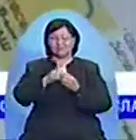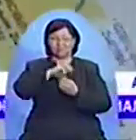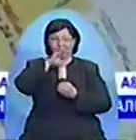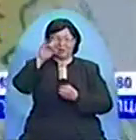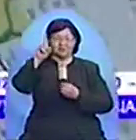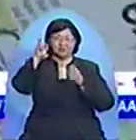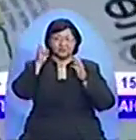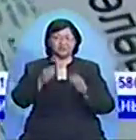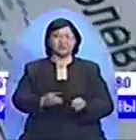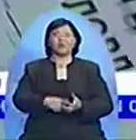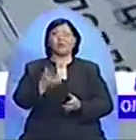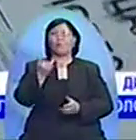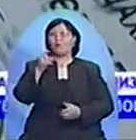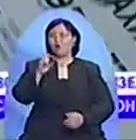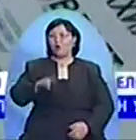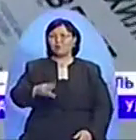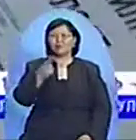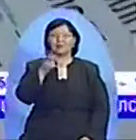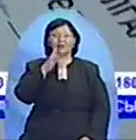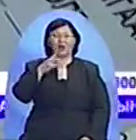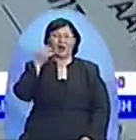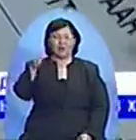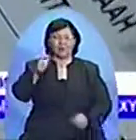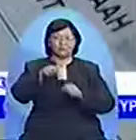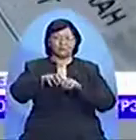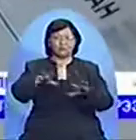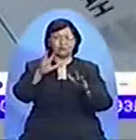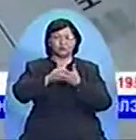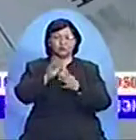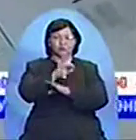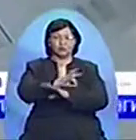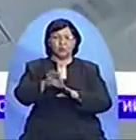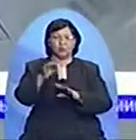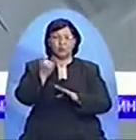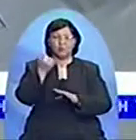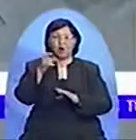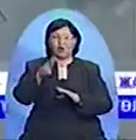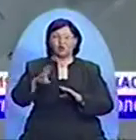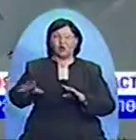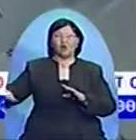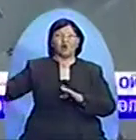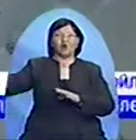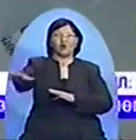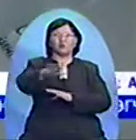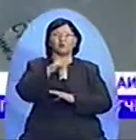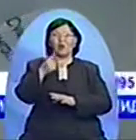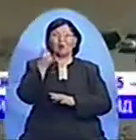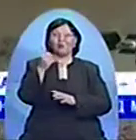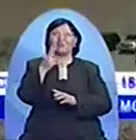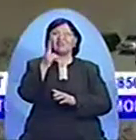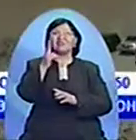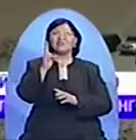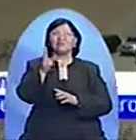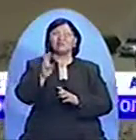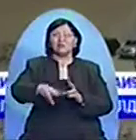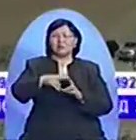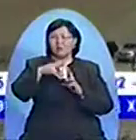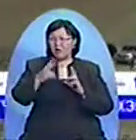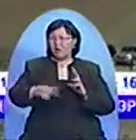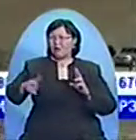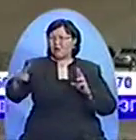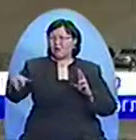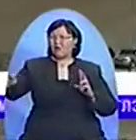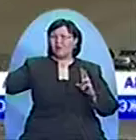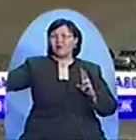тиймээс Улаанбаатар хотын цахилгаан хангамжийн төлөвлөлт төслийн хүрээнд нийслэлийг тойрсон 110 кВт-ын цахилгаан дамжуулах агаарын шугамыг барьж байгуулахар